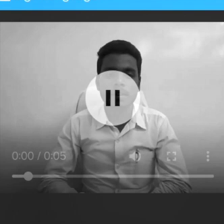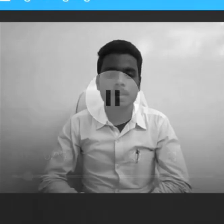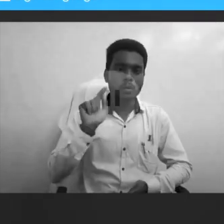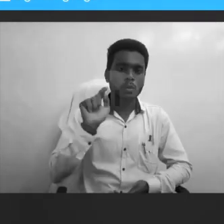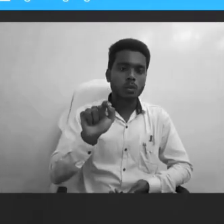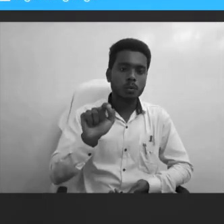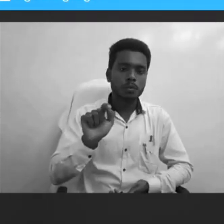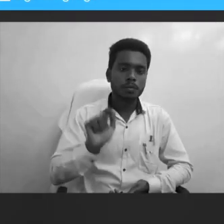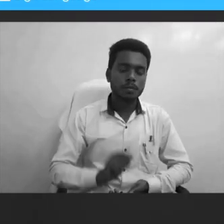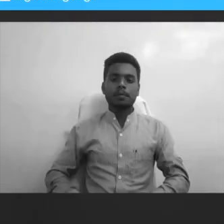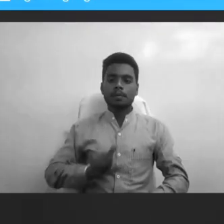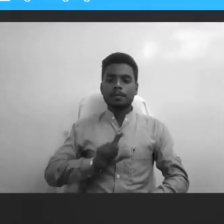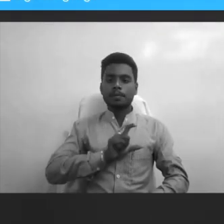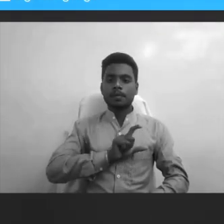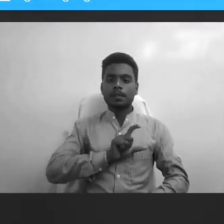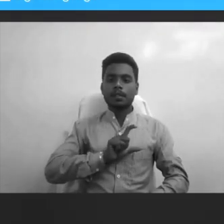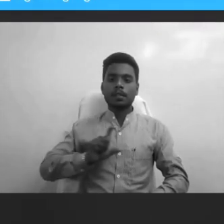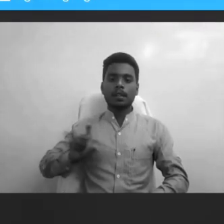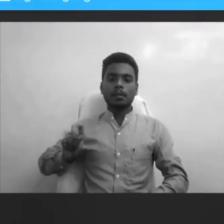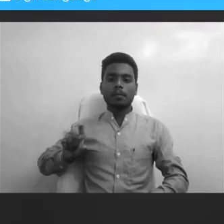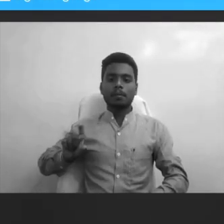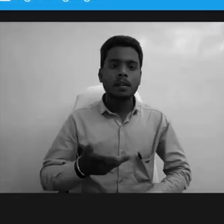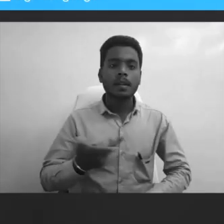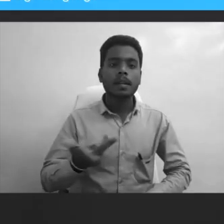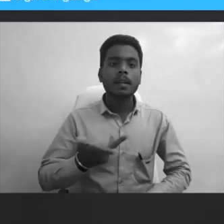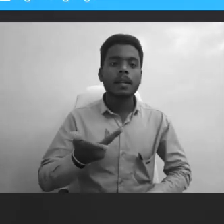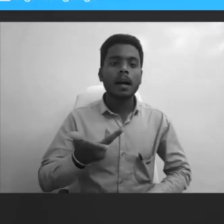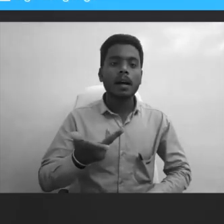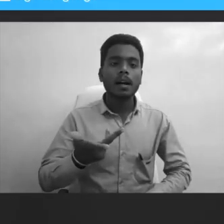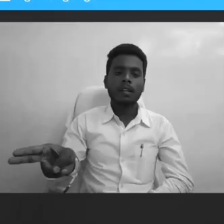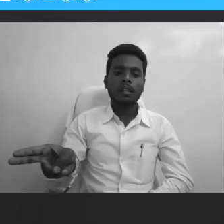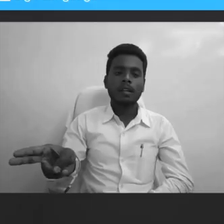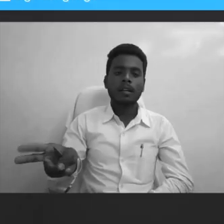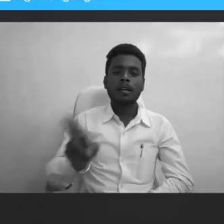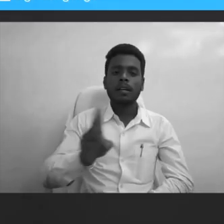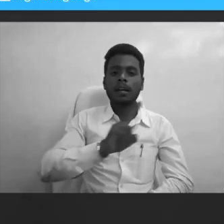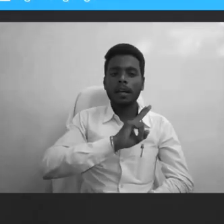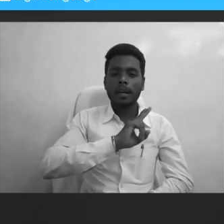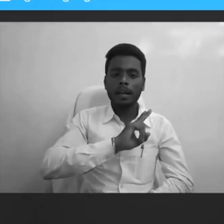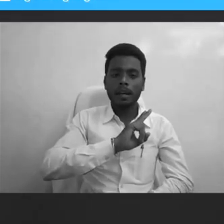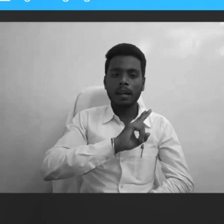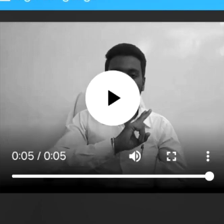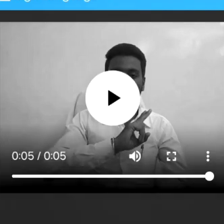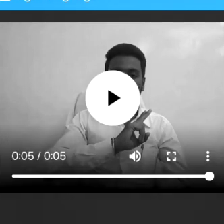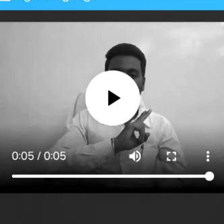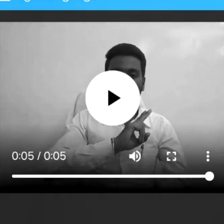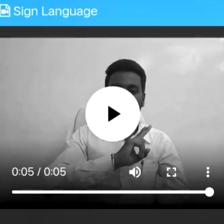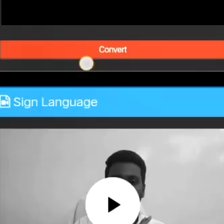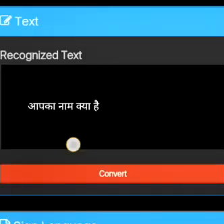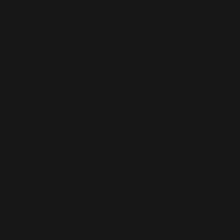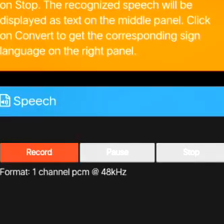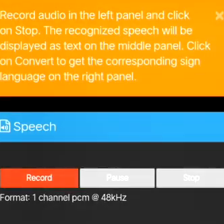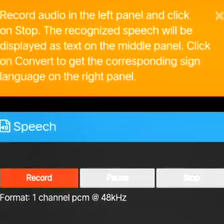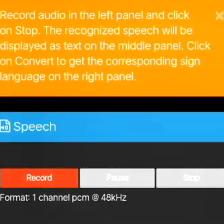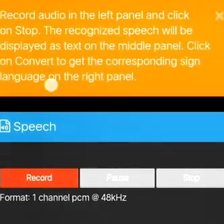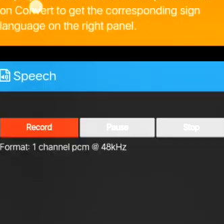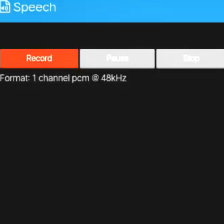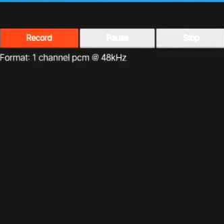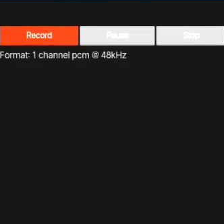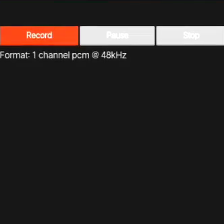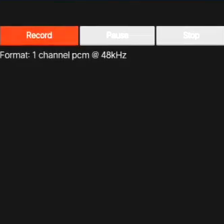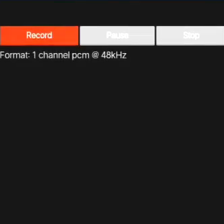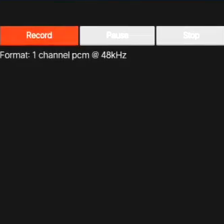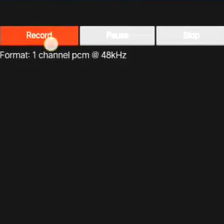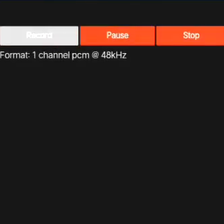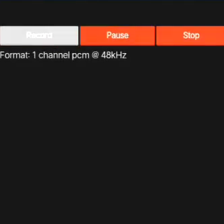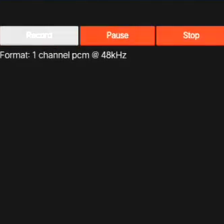देगा। ये पूछेगा आपका नाम क्या है। इसी प्रकार दूसरा अक्षर मैं यहाँ पे कर रहा